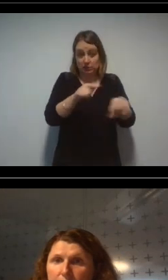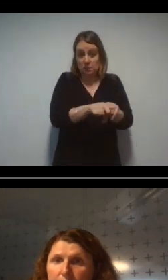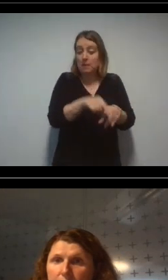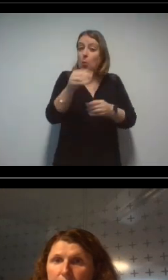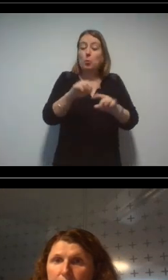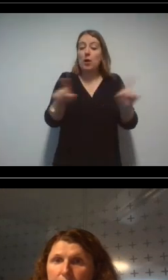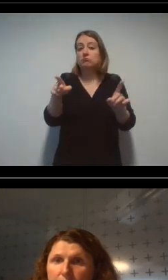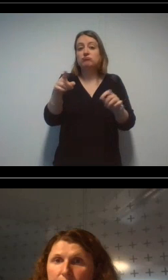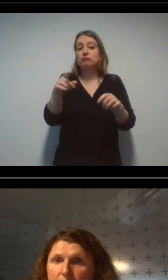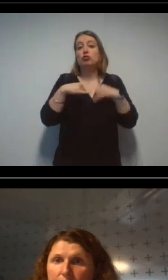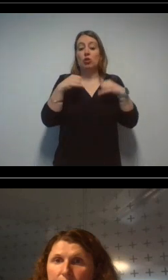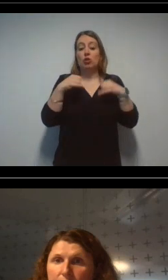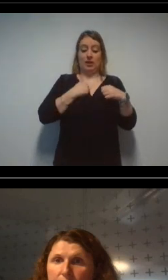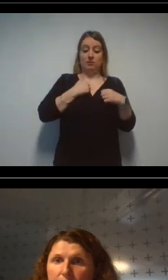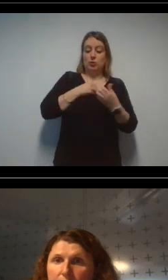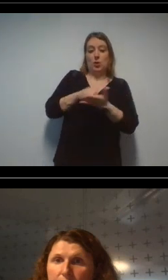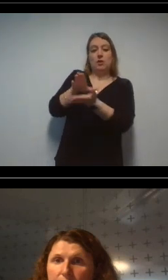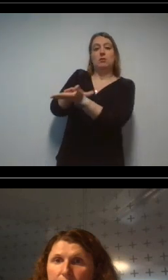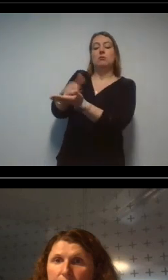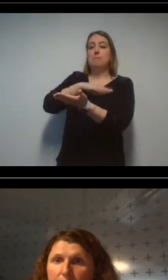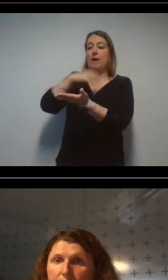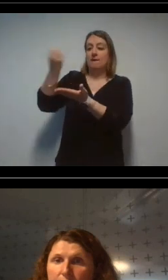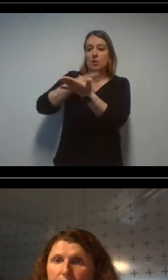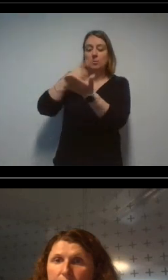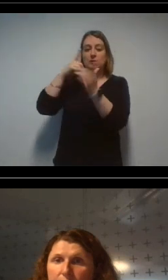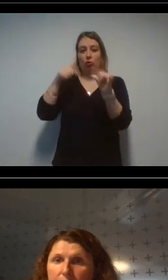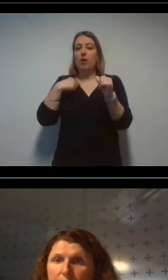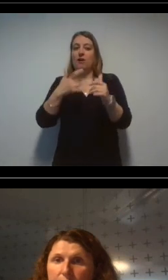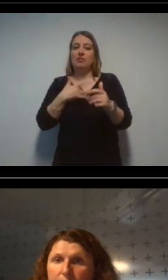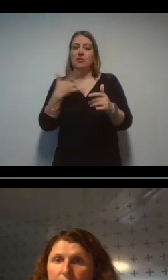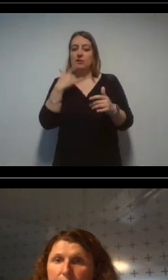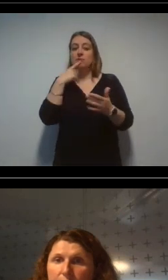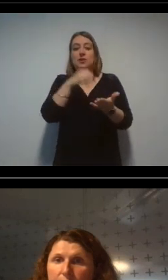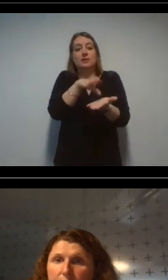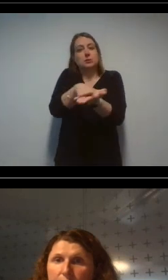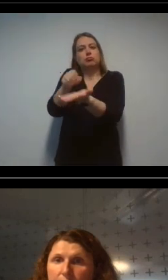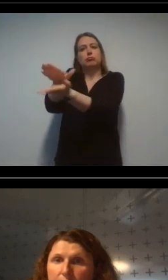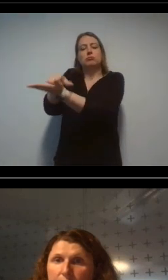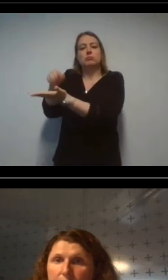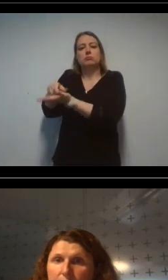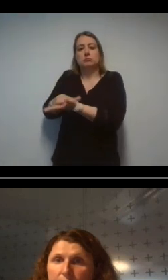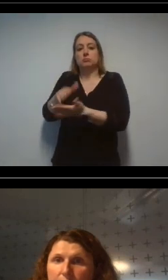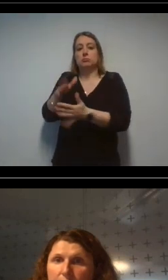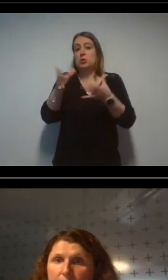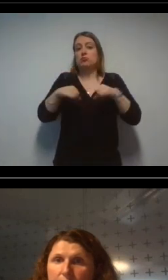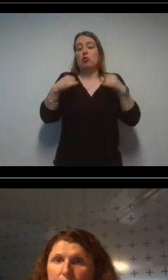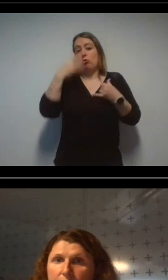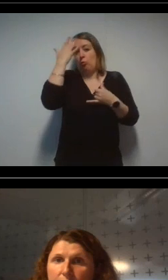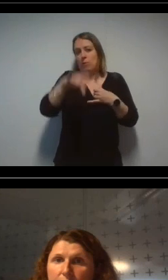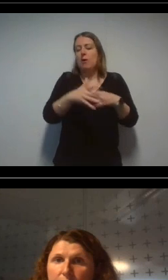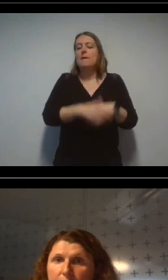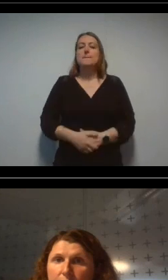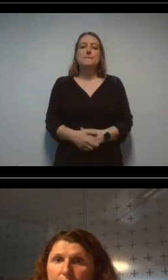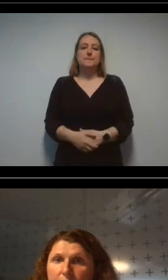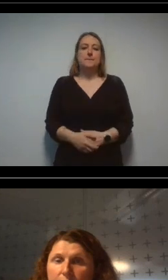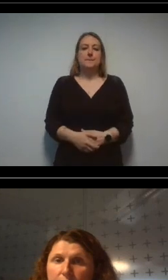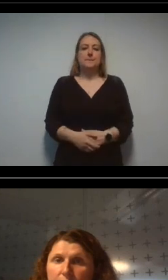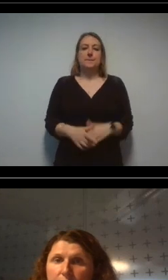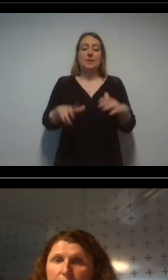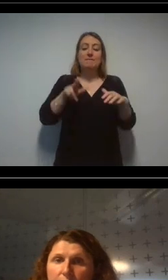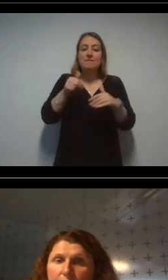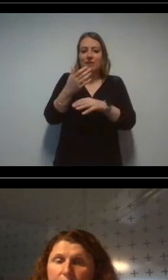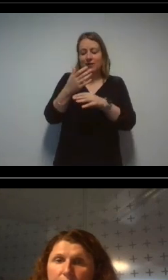sont inscrits en individuel parce qu'ils ont reçu l'information et ils sont intéressés. Et on va aller découvrir la création d'un bien